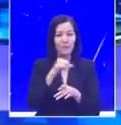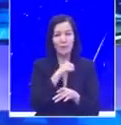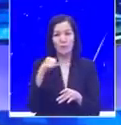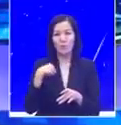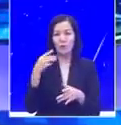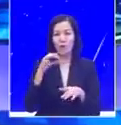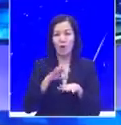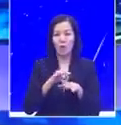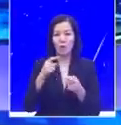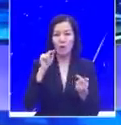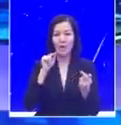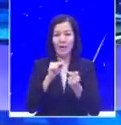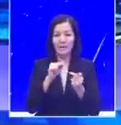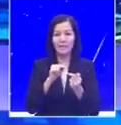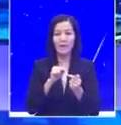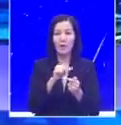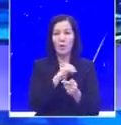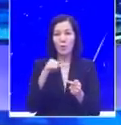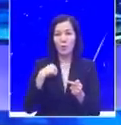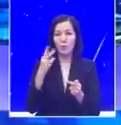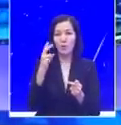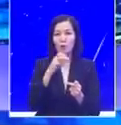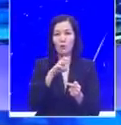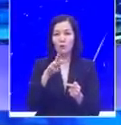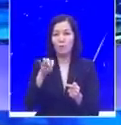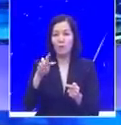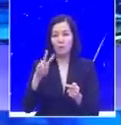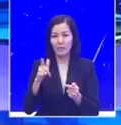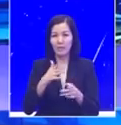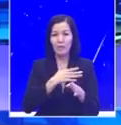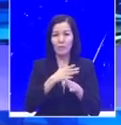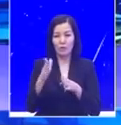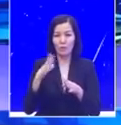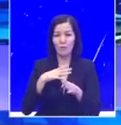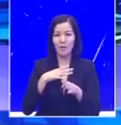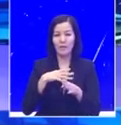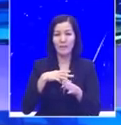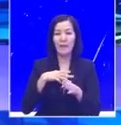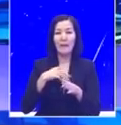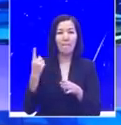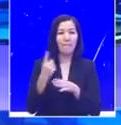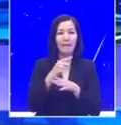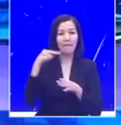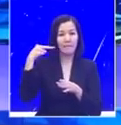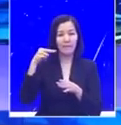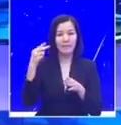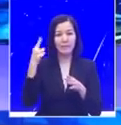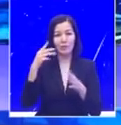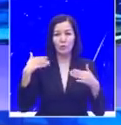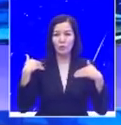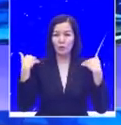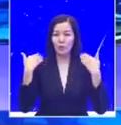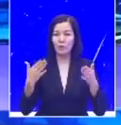коронавирусқа қарсы күреске жеке қорынан 200 миллион теңге бөлген болатын. ұлт көшбасшысы ұсынысын жетісулықтар